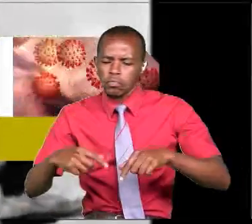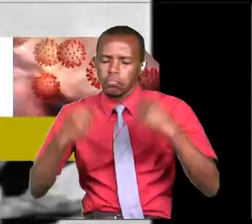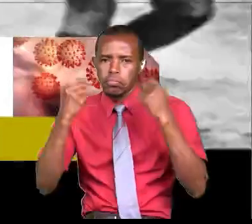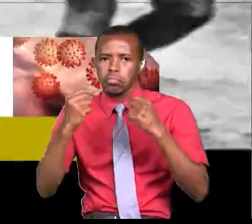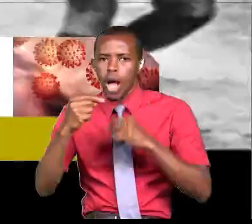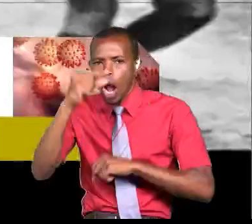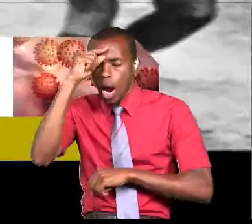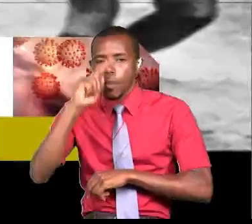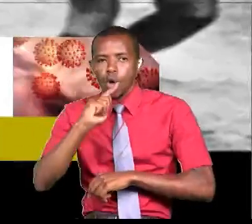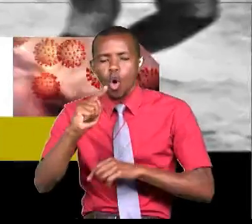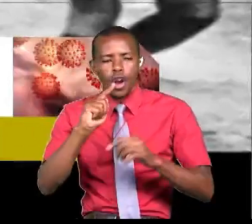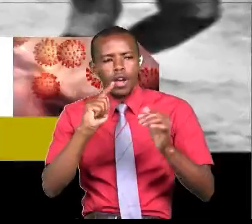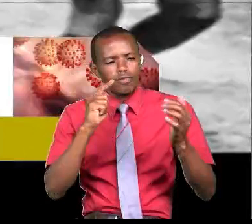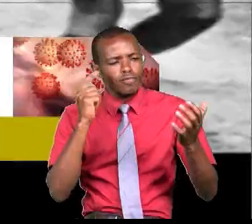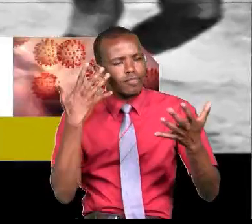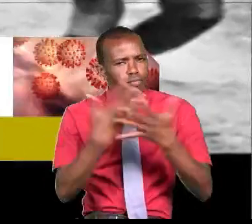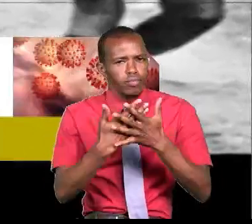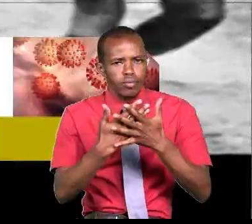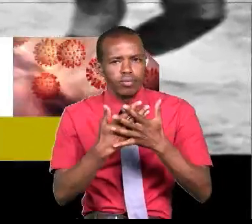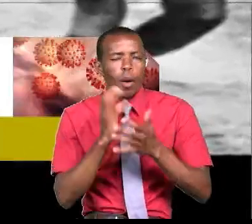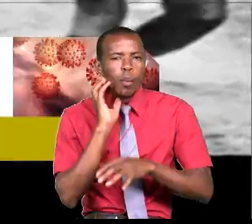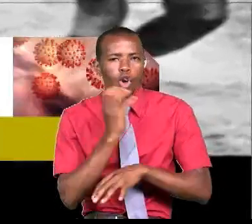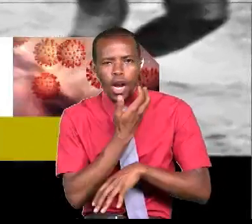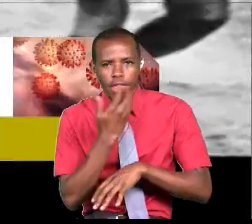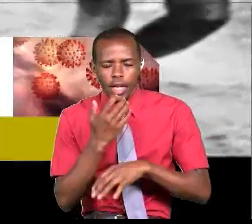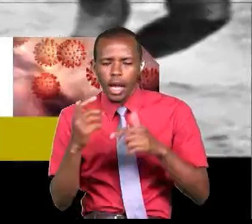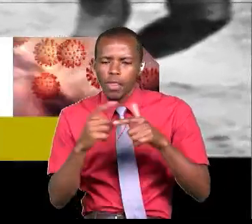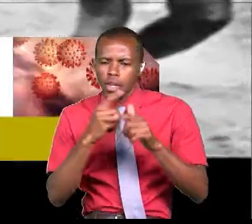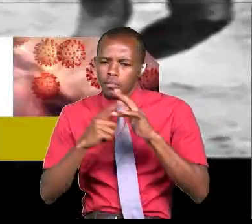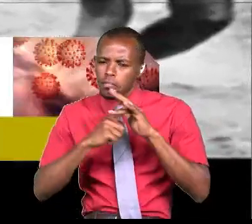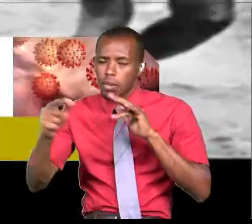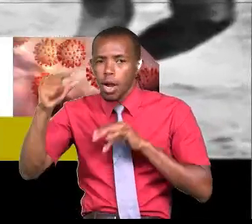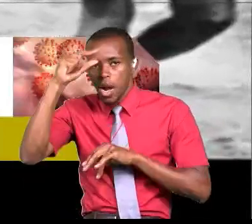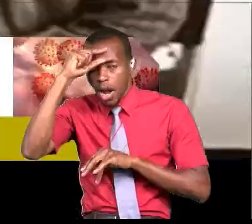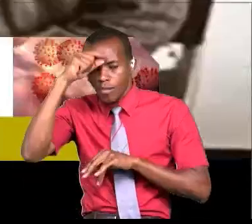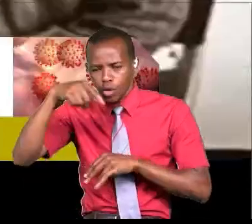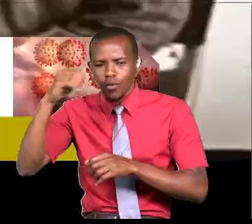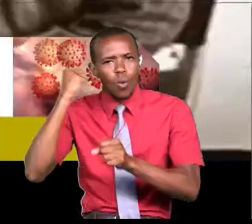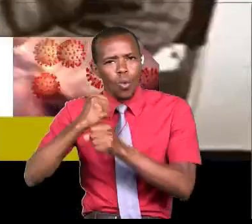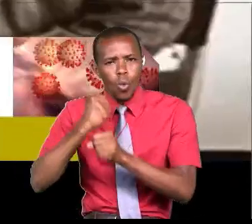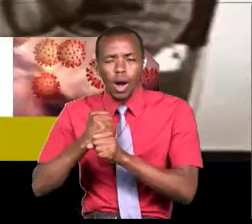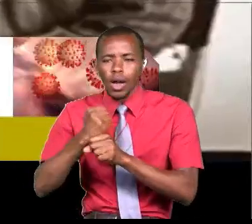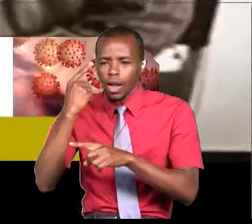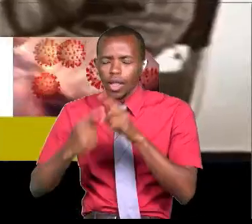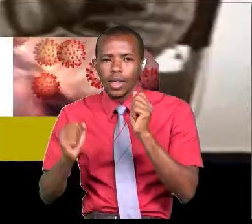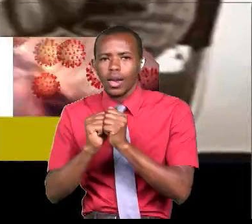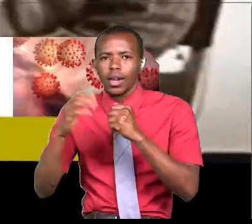serikali ya kumtia pingu mzee Jomo Kenyatta na kutoroka serikali aliyoifanyia kazi mwaka